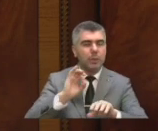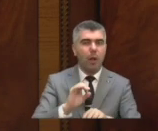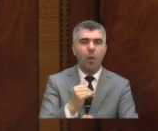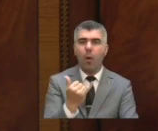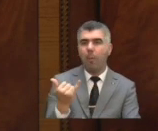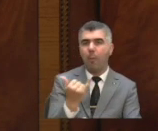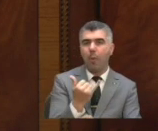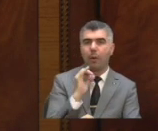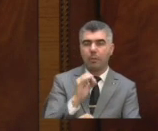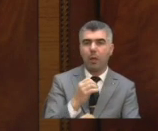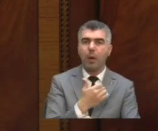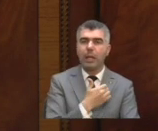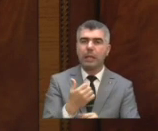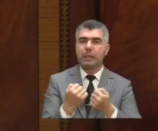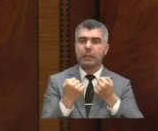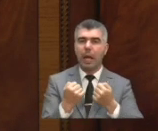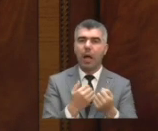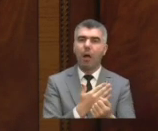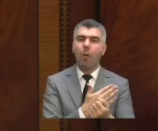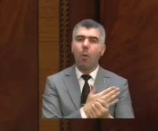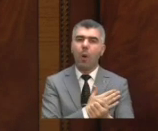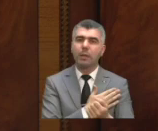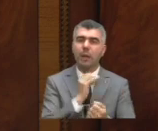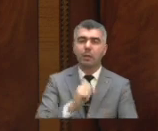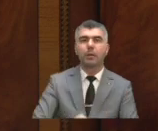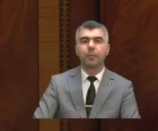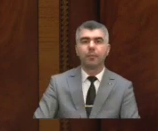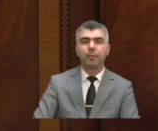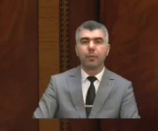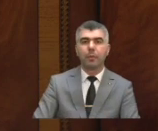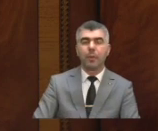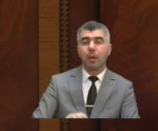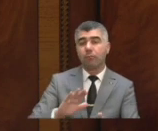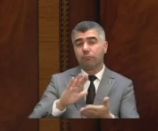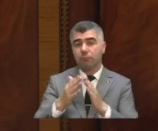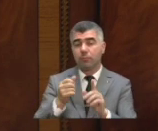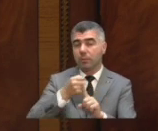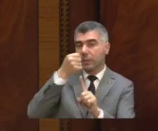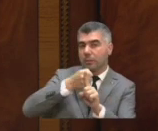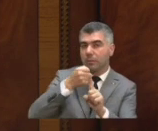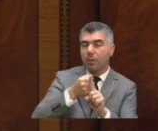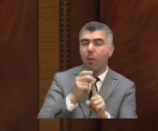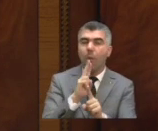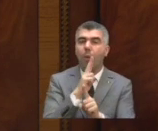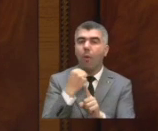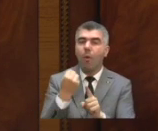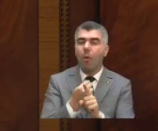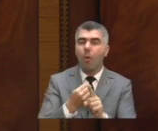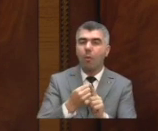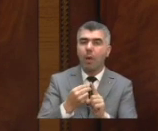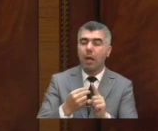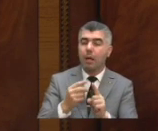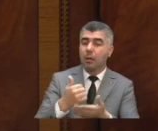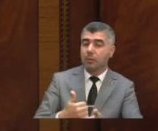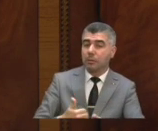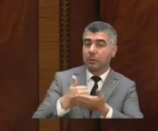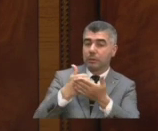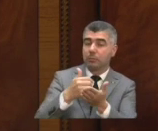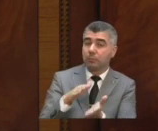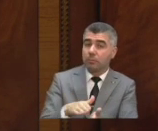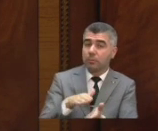المنظومه الصحيه الوطنيه ولهذه الغايه ستواصل الحكومه تعبئه الموارد الماليه